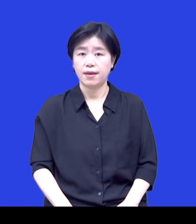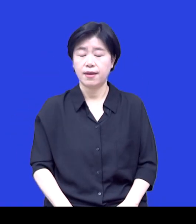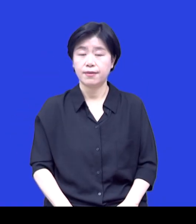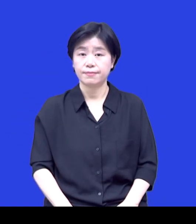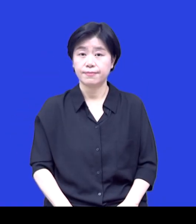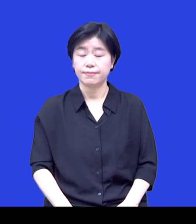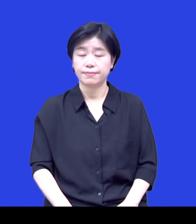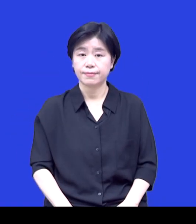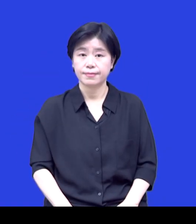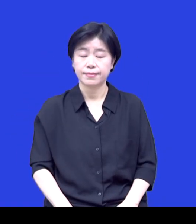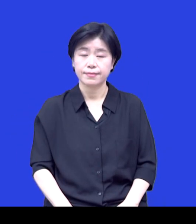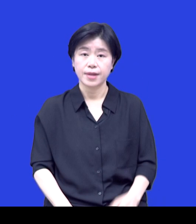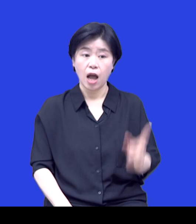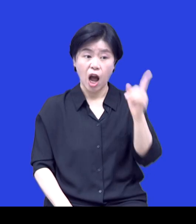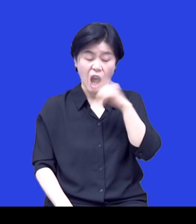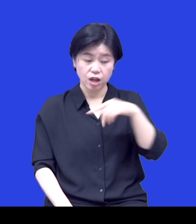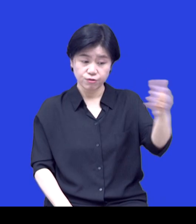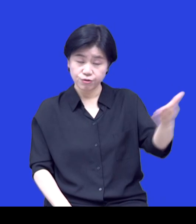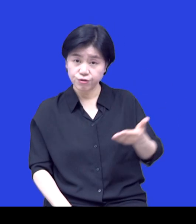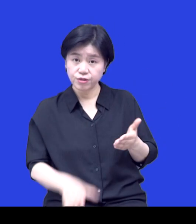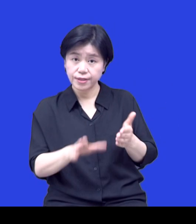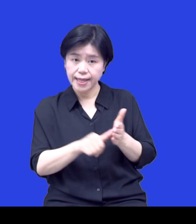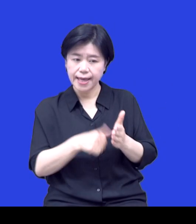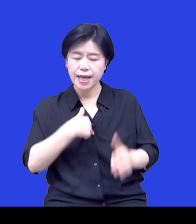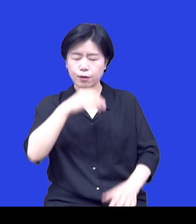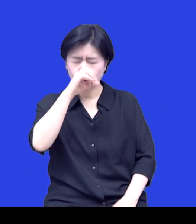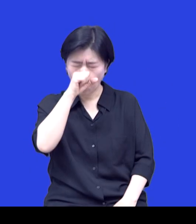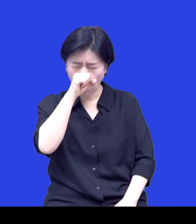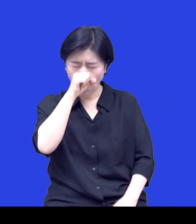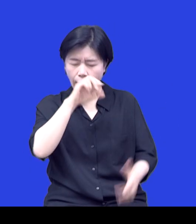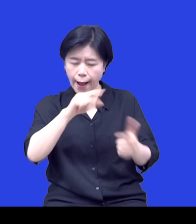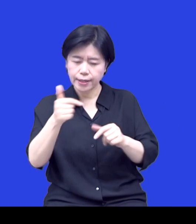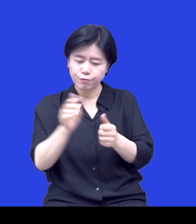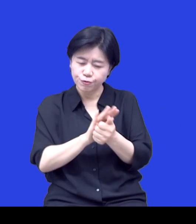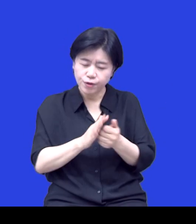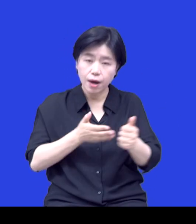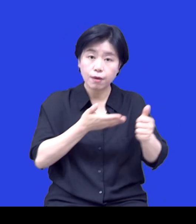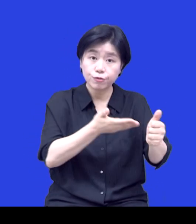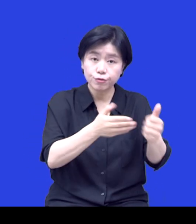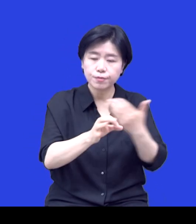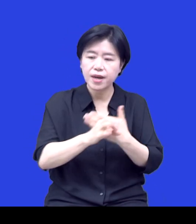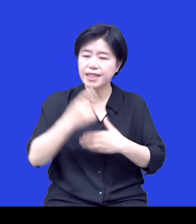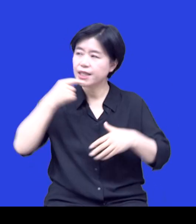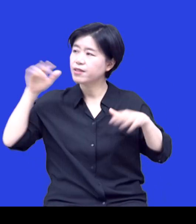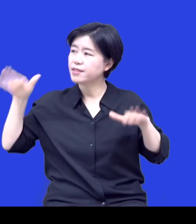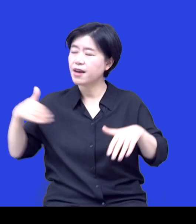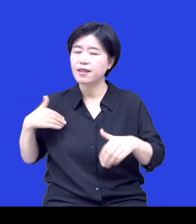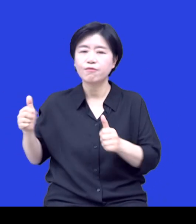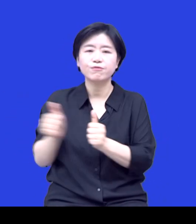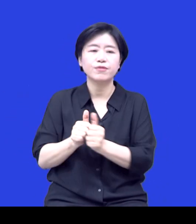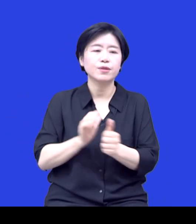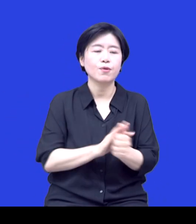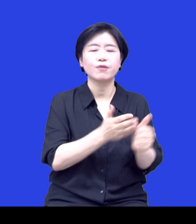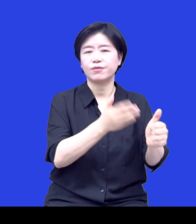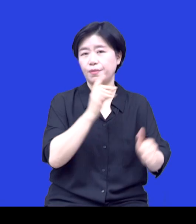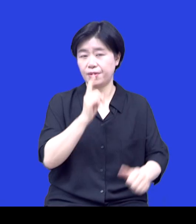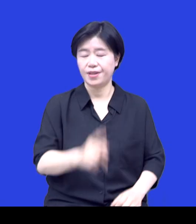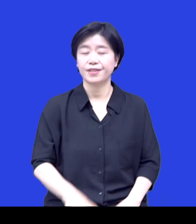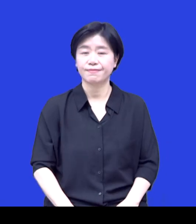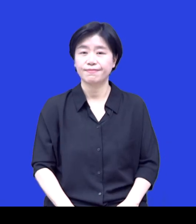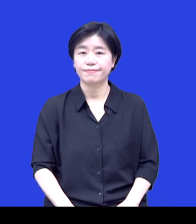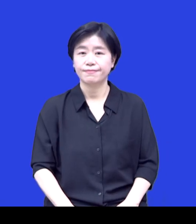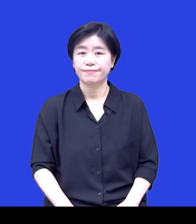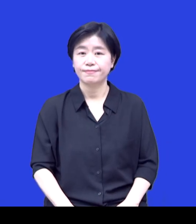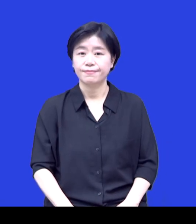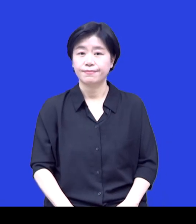거예요. 그래서 악한 자를 벌하느라고 악한 방법을 썼더니 나는 더한 몬스터가 되더라는 말이 있잖아요.